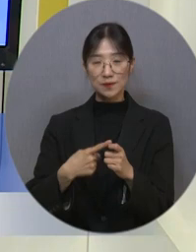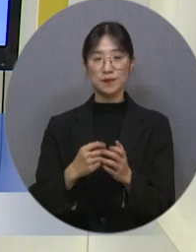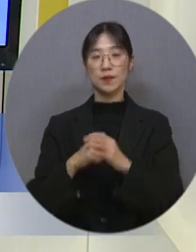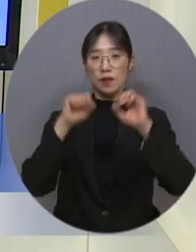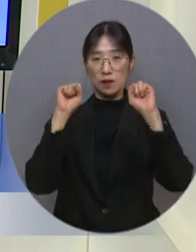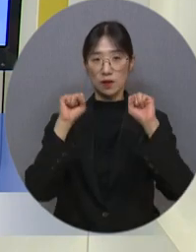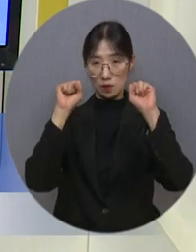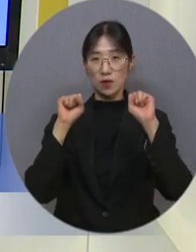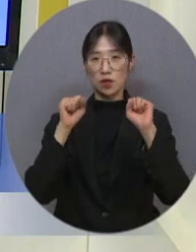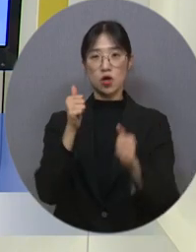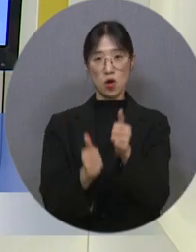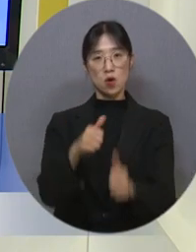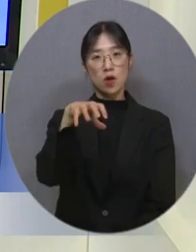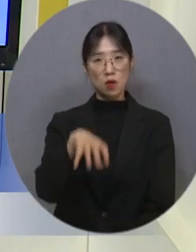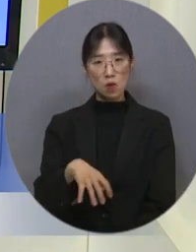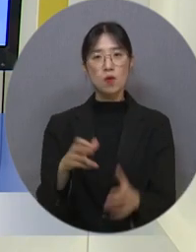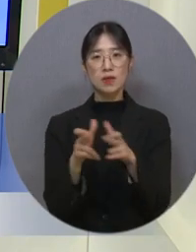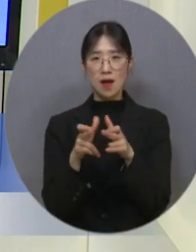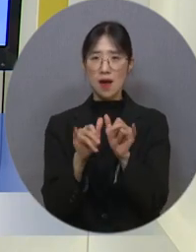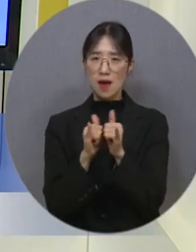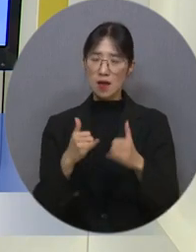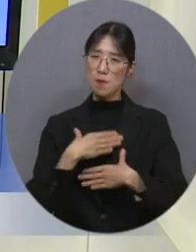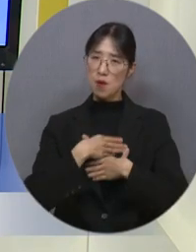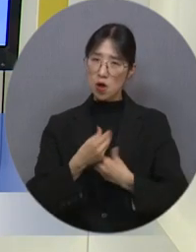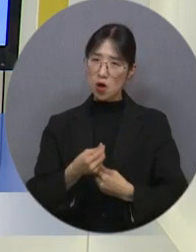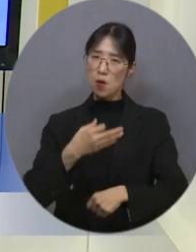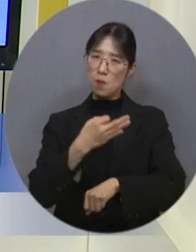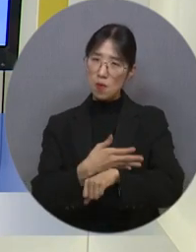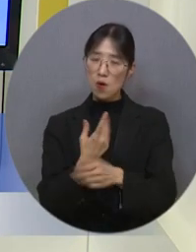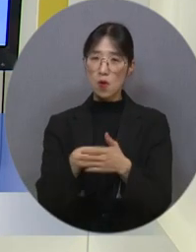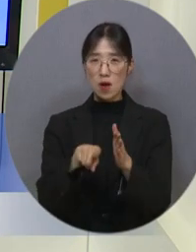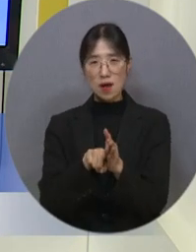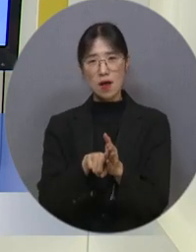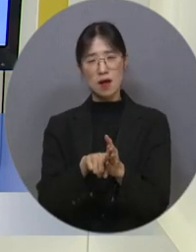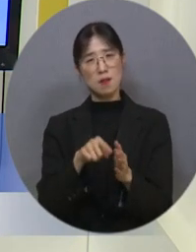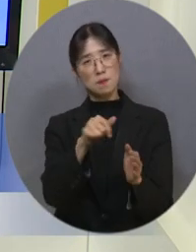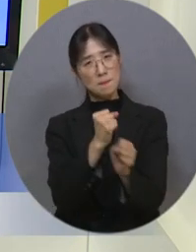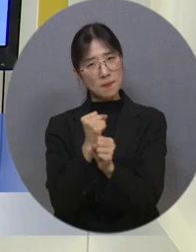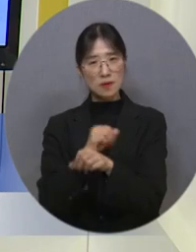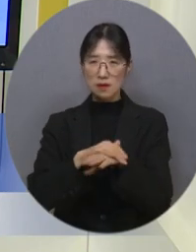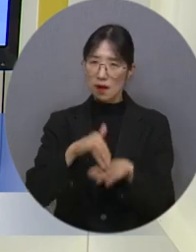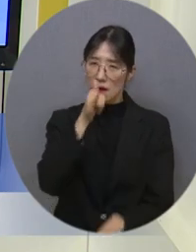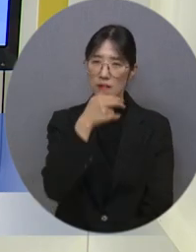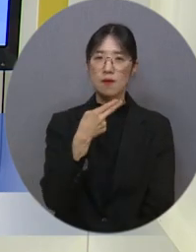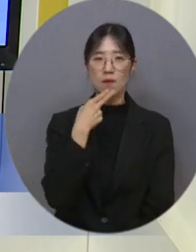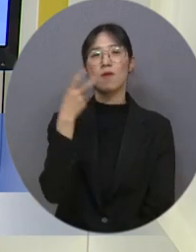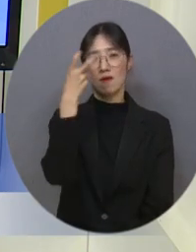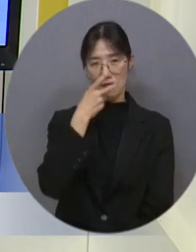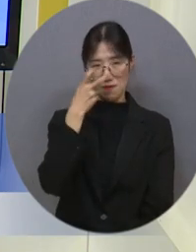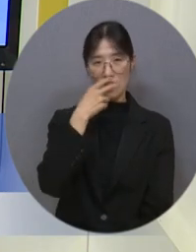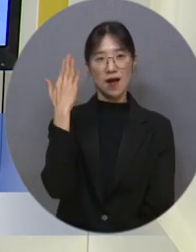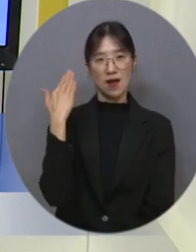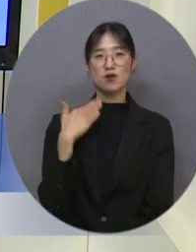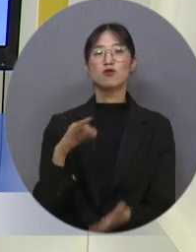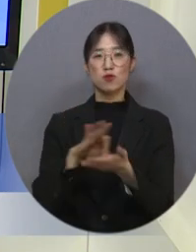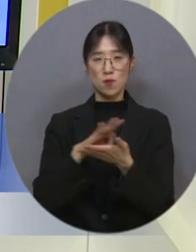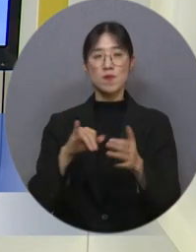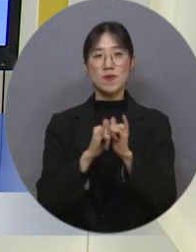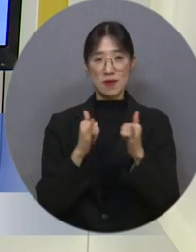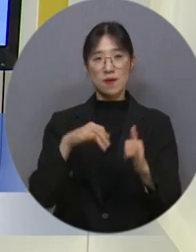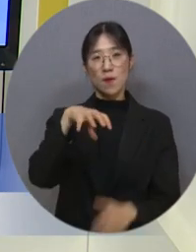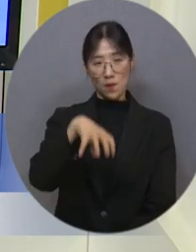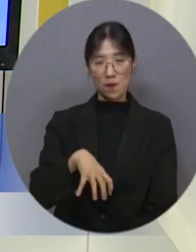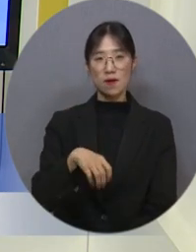스포츠 경기장의 장애인 편의시설은 잘 갖춰져 있을까요? 한국소비자원이 전국 스포츠 경기장 21곳의